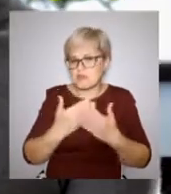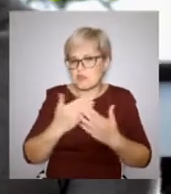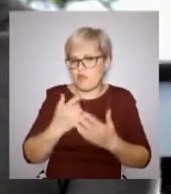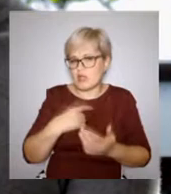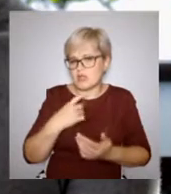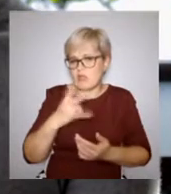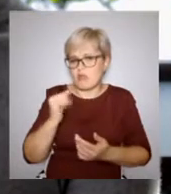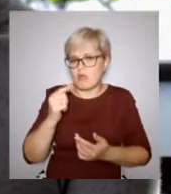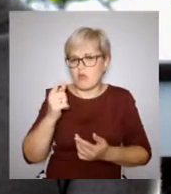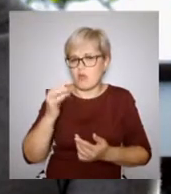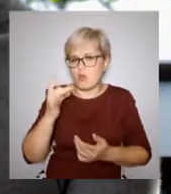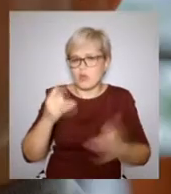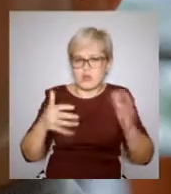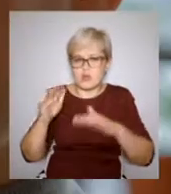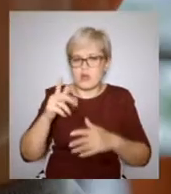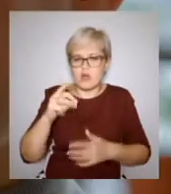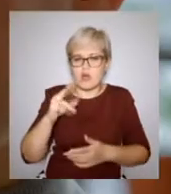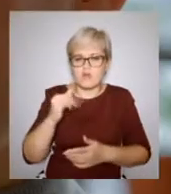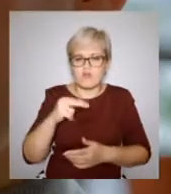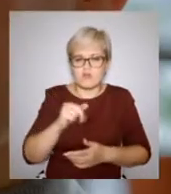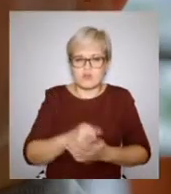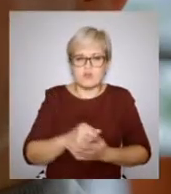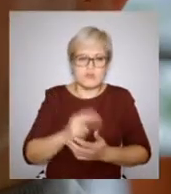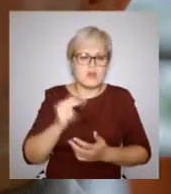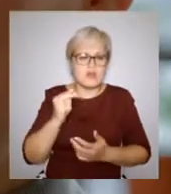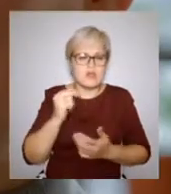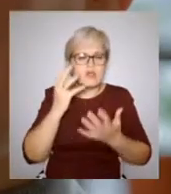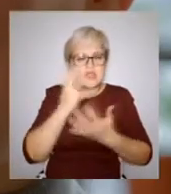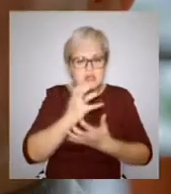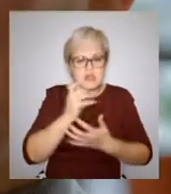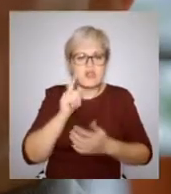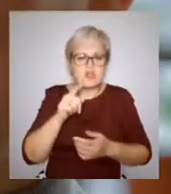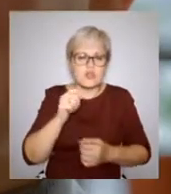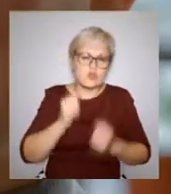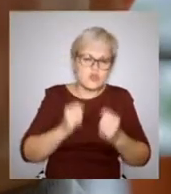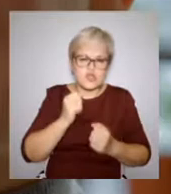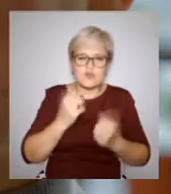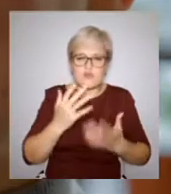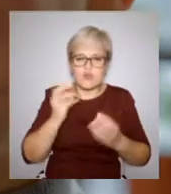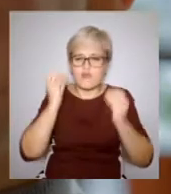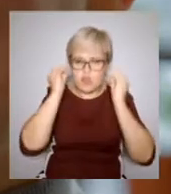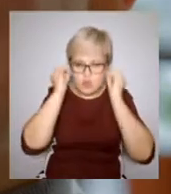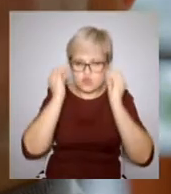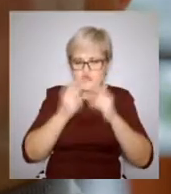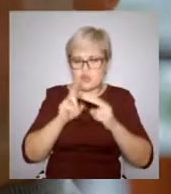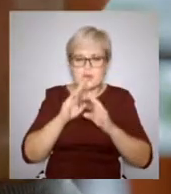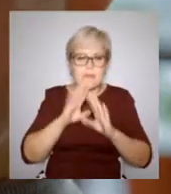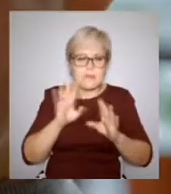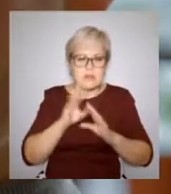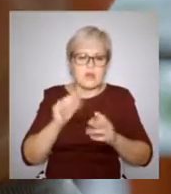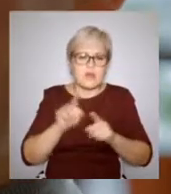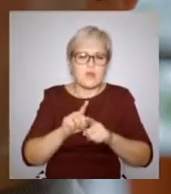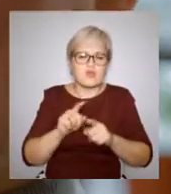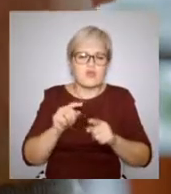голивуда семен ты бежишь от научных руда двое ты русь моя родная хаттори захожу я прямо знаете так вот